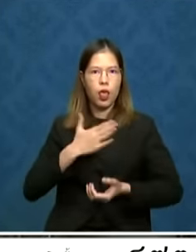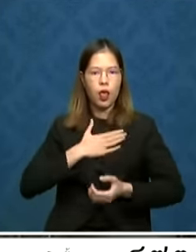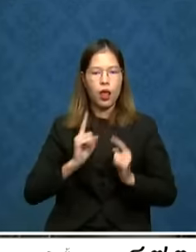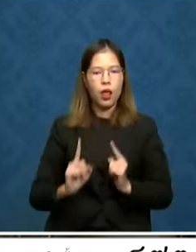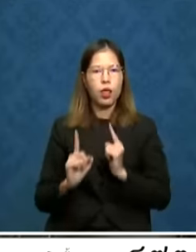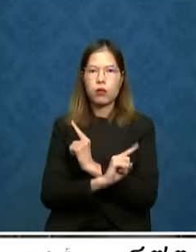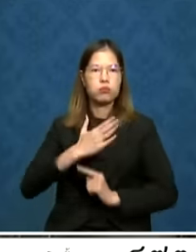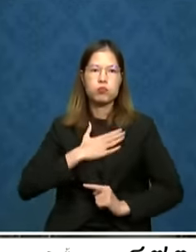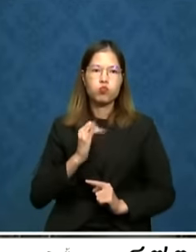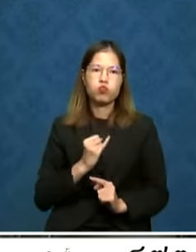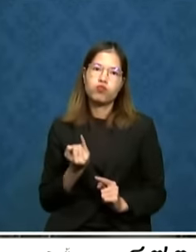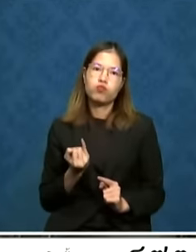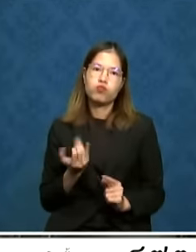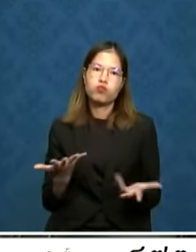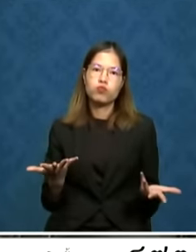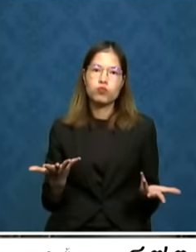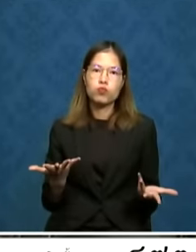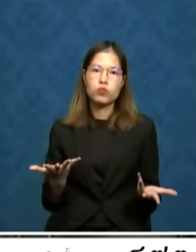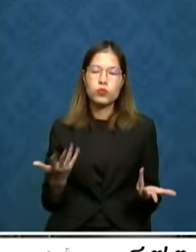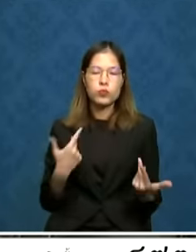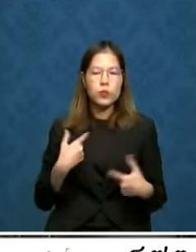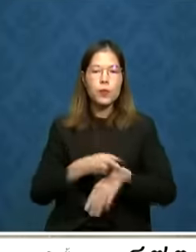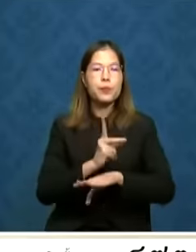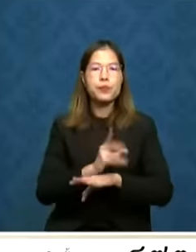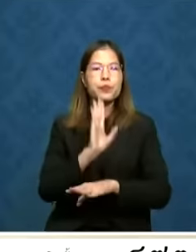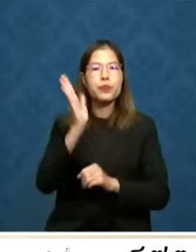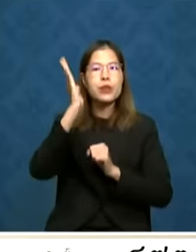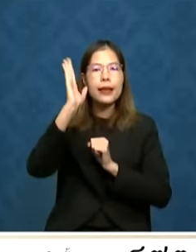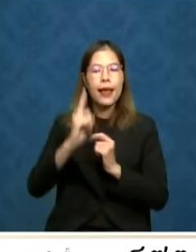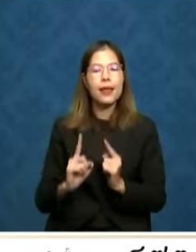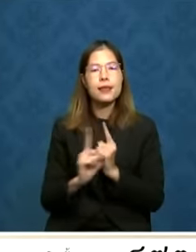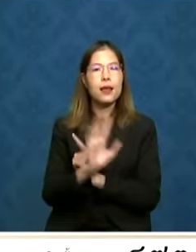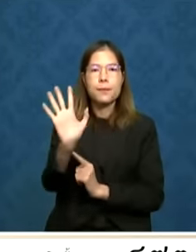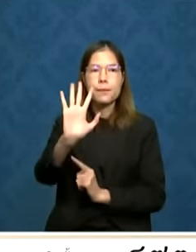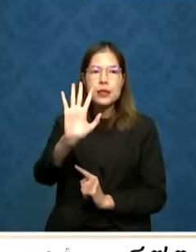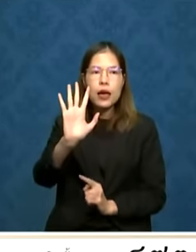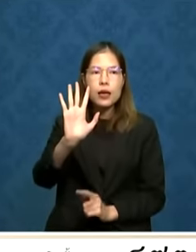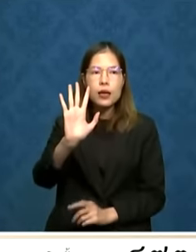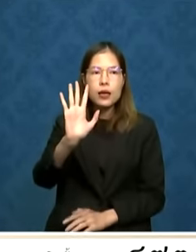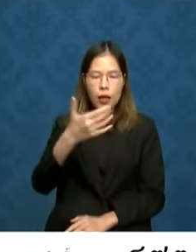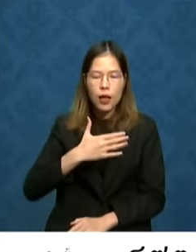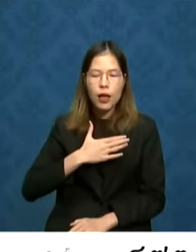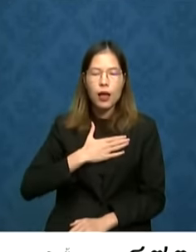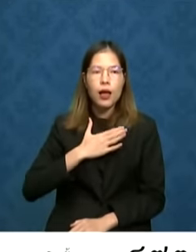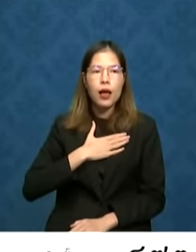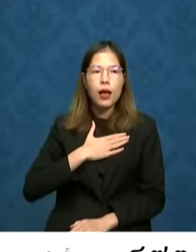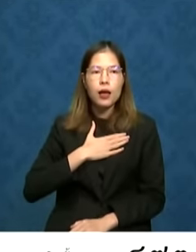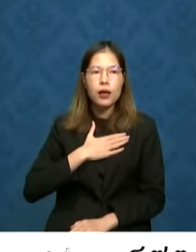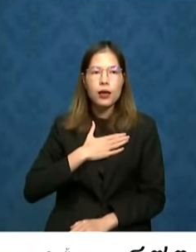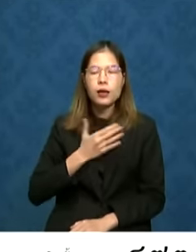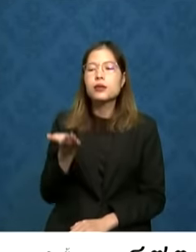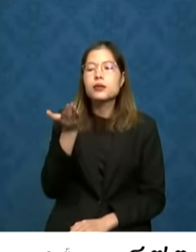เพราวผมเสีหผมไมได้ชียายแจงท่านเลยครั ท่านรัสิม decoratedผมไม่ไดชแจงท่านเพียง แต่ว่าท่าน